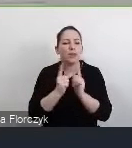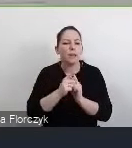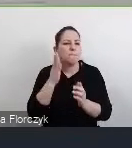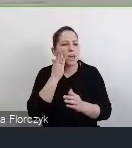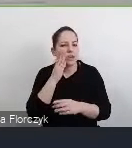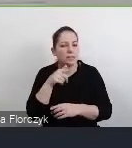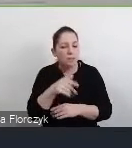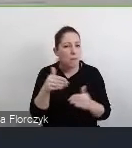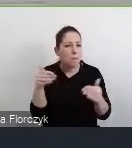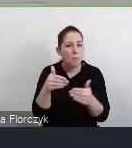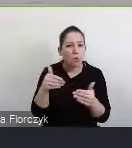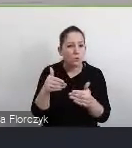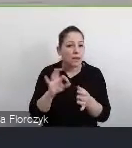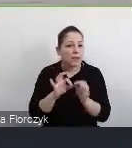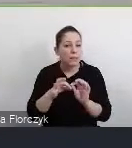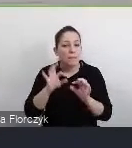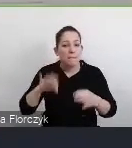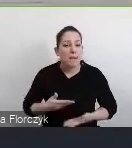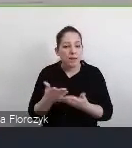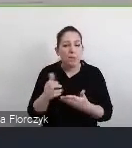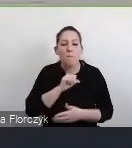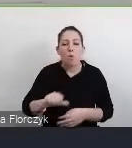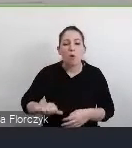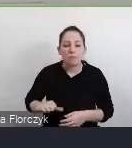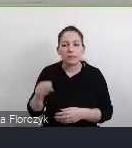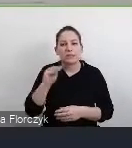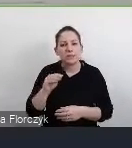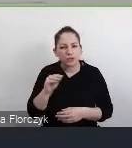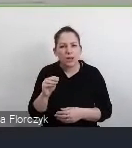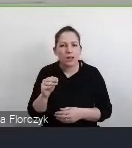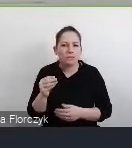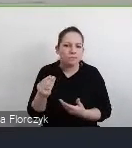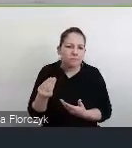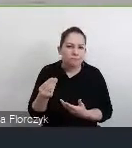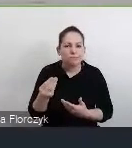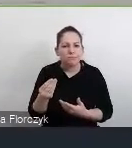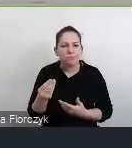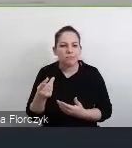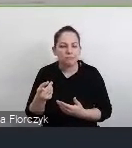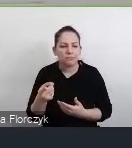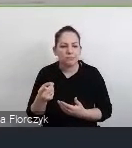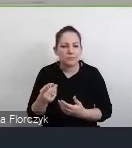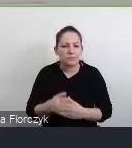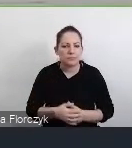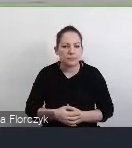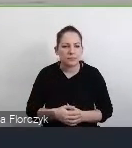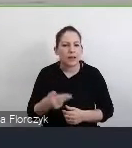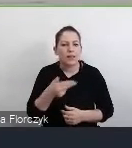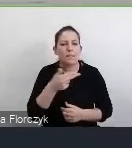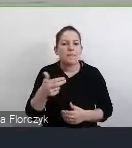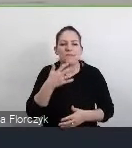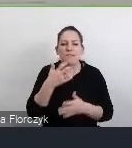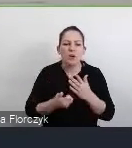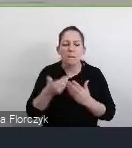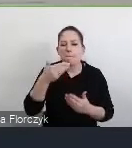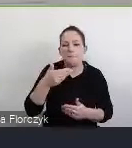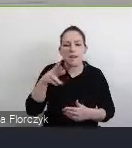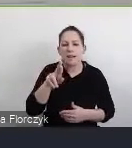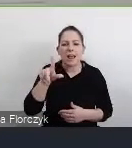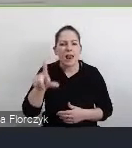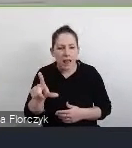więc może gdyby pan burmistrz chciał jeszcze z nami jakąś refleksją się na temat wykorzystania MRL-a